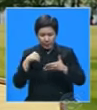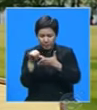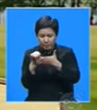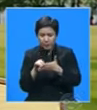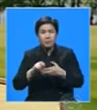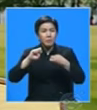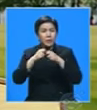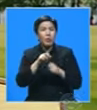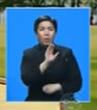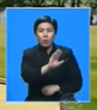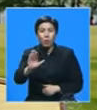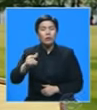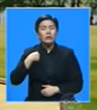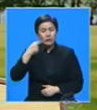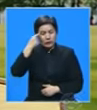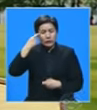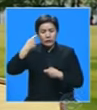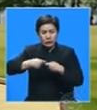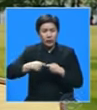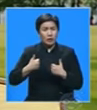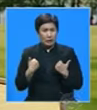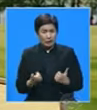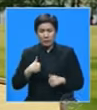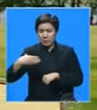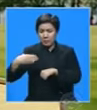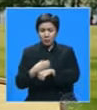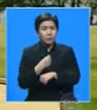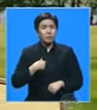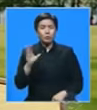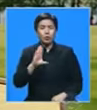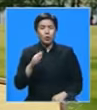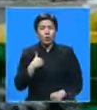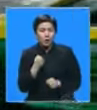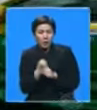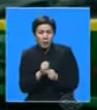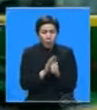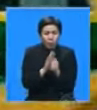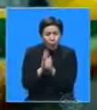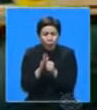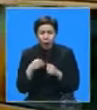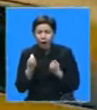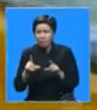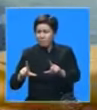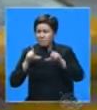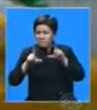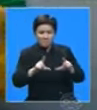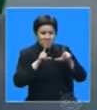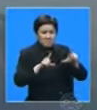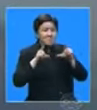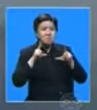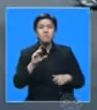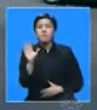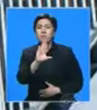ครับเราไม่ใช่พรรคการเมืองเพราะฉะนั้นเราก็คงไม่ต้องไปทำโครงการประชานิยมของท